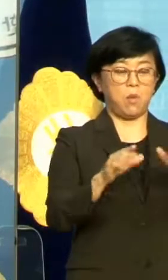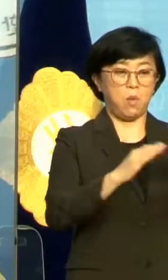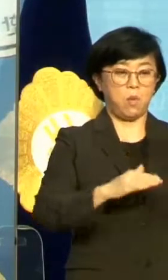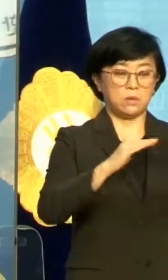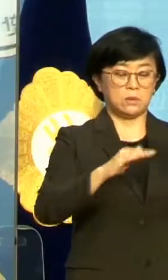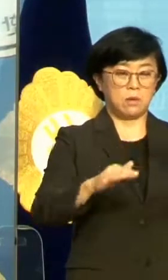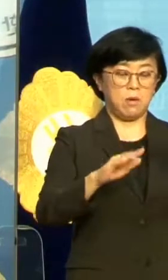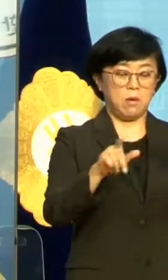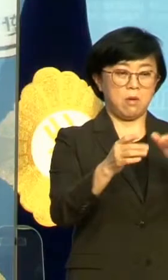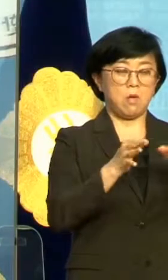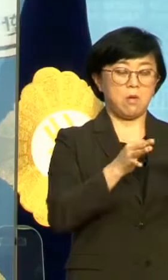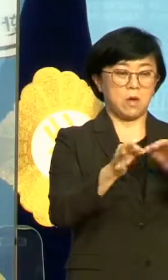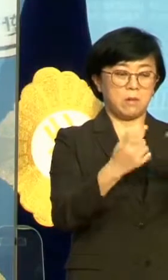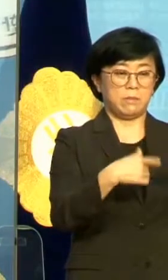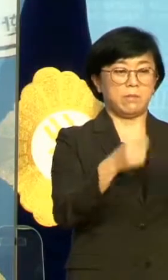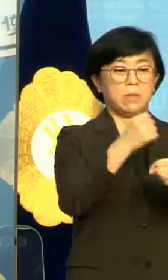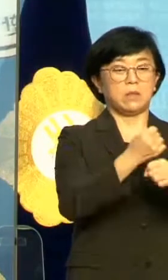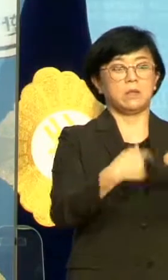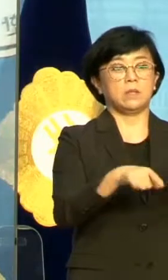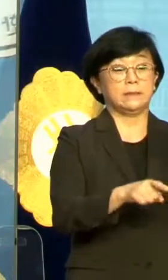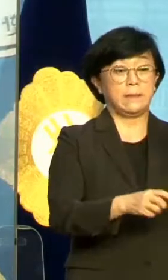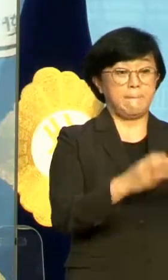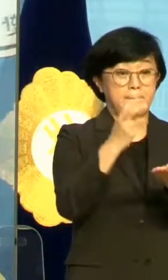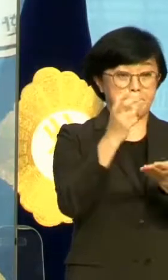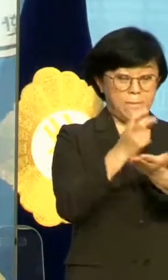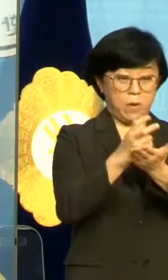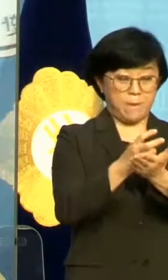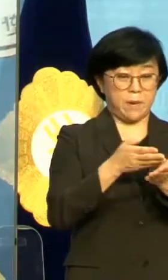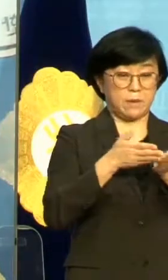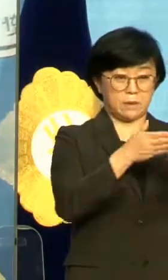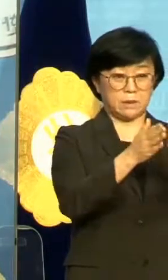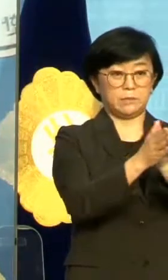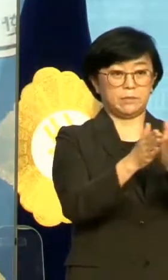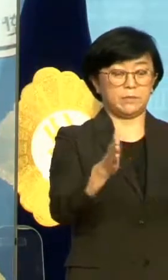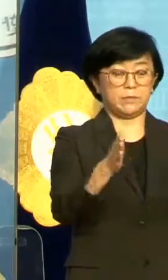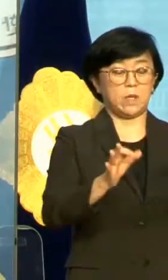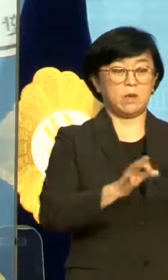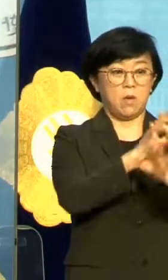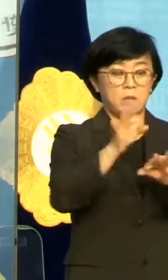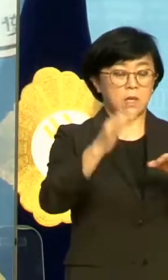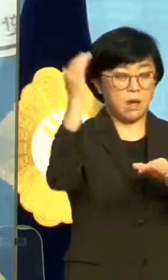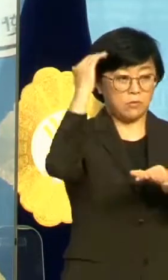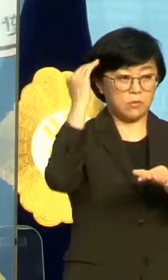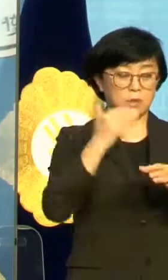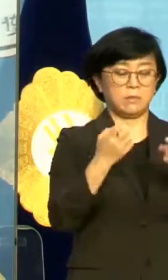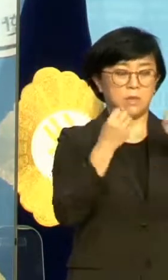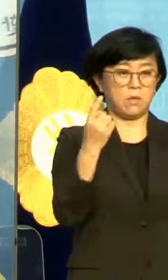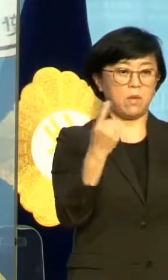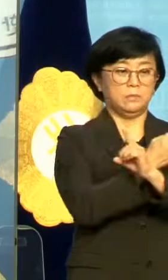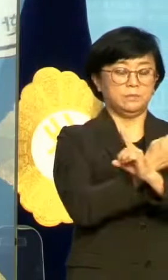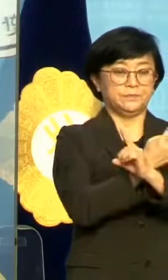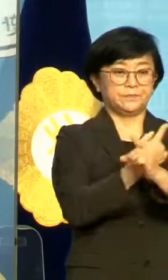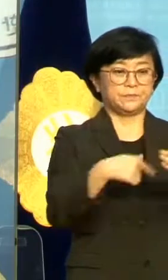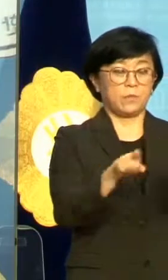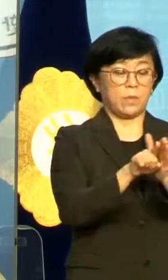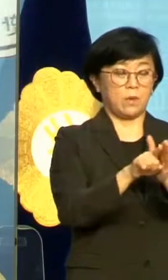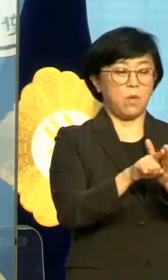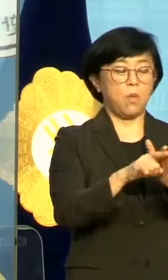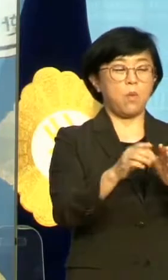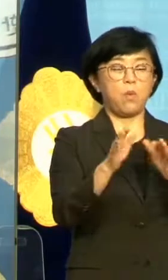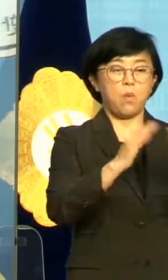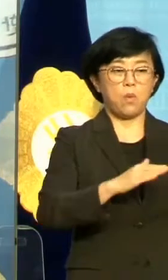발의 기자회견 을 시작하겠습니다 오늘 대한민국의 경제를 근본적으로 개혁할 공정거래 3법 에 해당하는